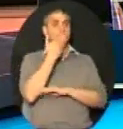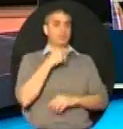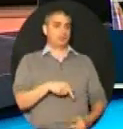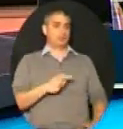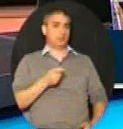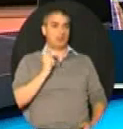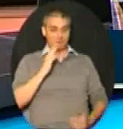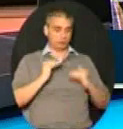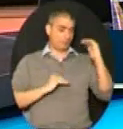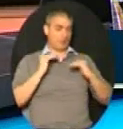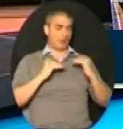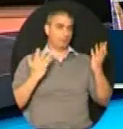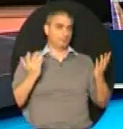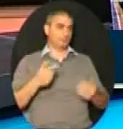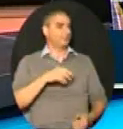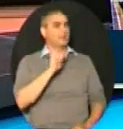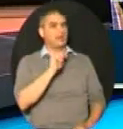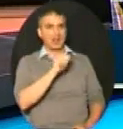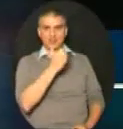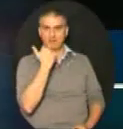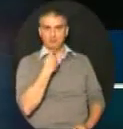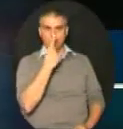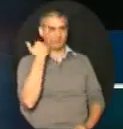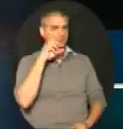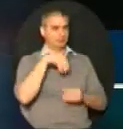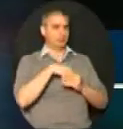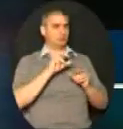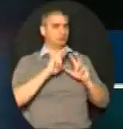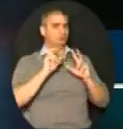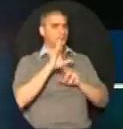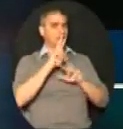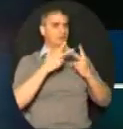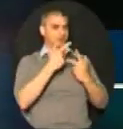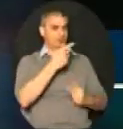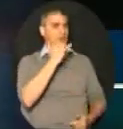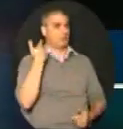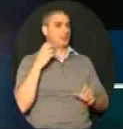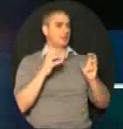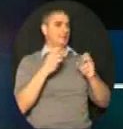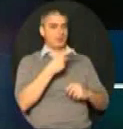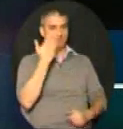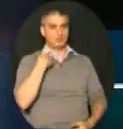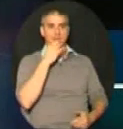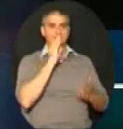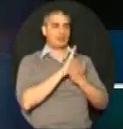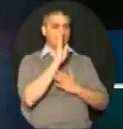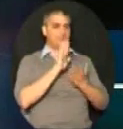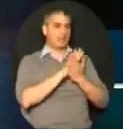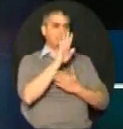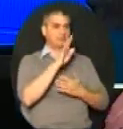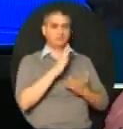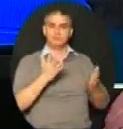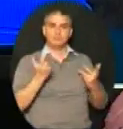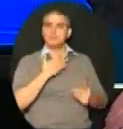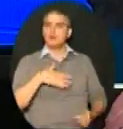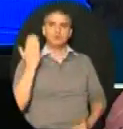אבל יש פערים. אריה אלדד לפני הרבה שנים היה בשידור הציבורי. נכון, הייתי ברדיו כשהייתי בן 14-15. תגיד,